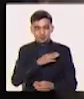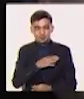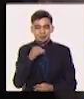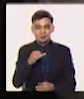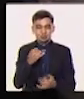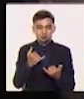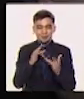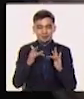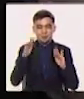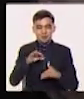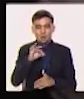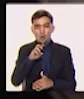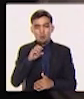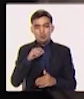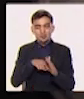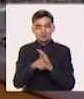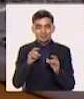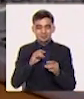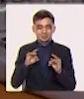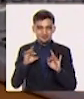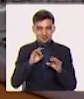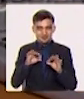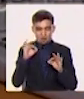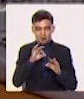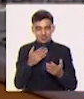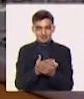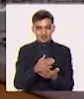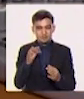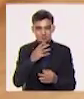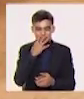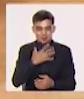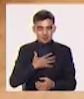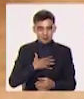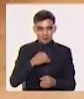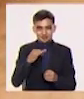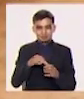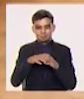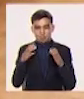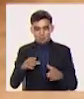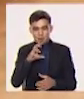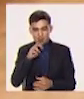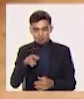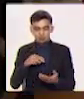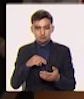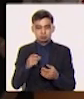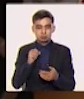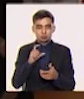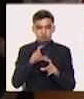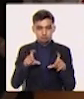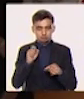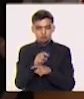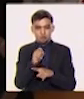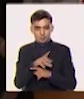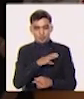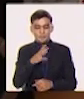судя по сайту объявлений, кислородные баллоны и концентраторы расхватывают, как горячие пирожки. Полицейские не перестают предупреждать, что высланное